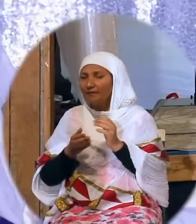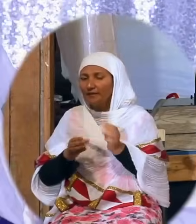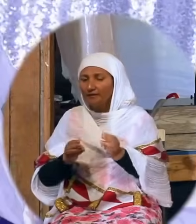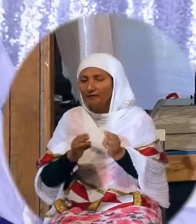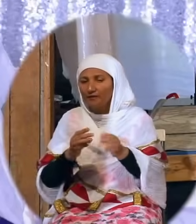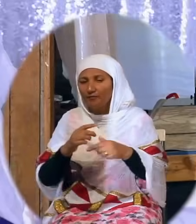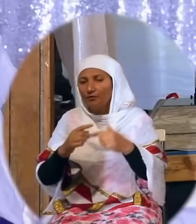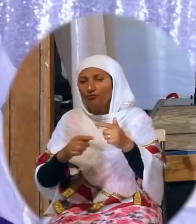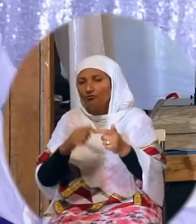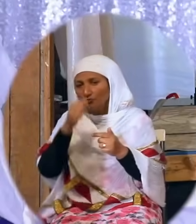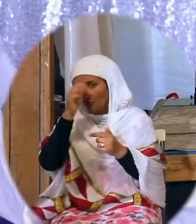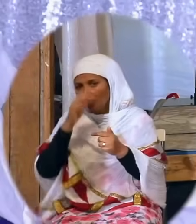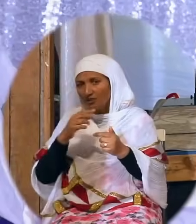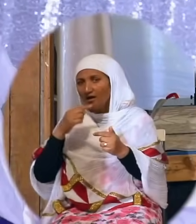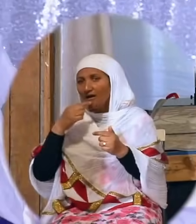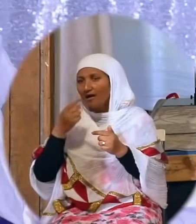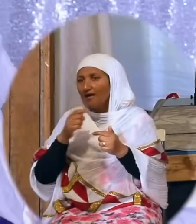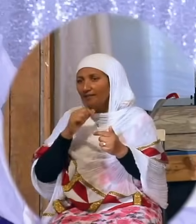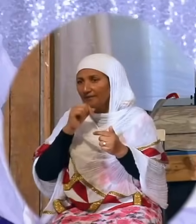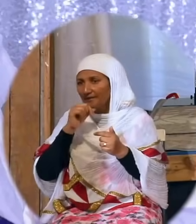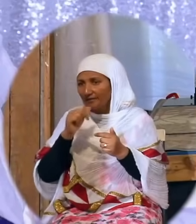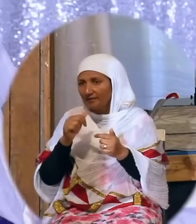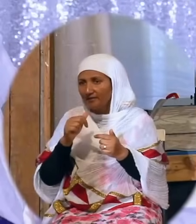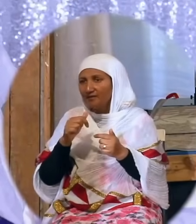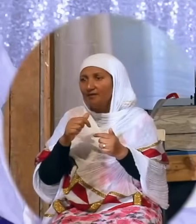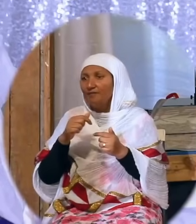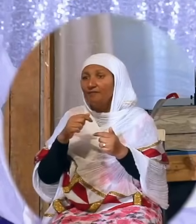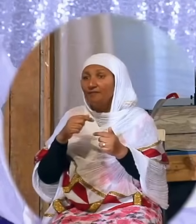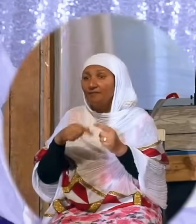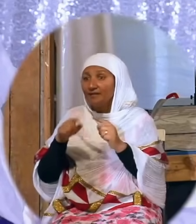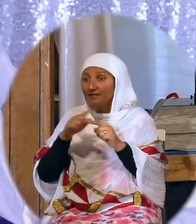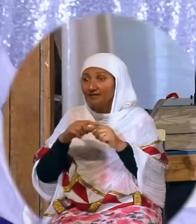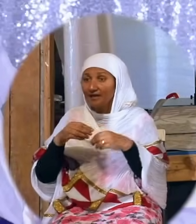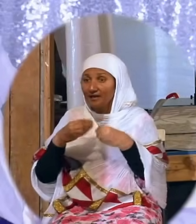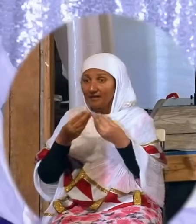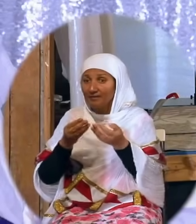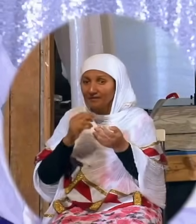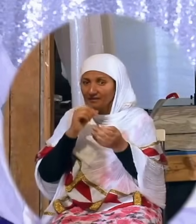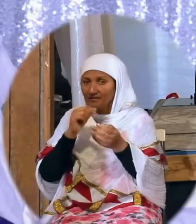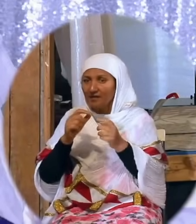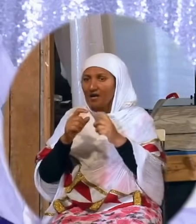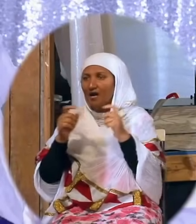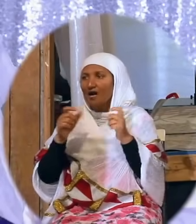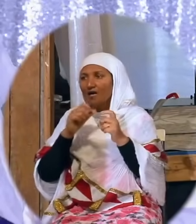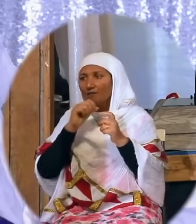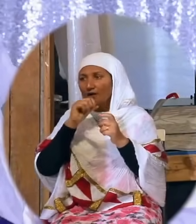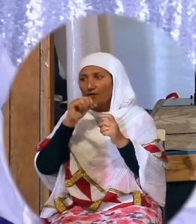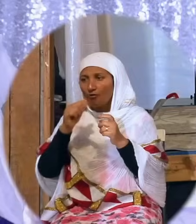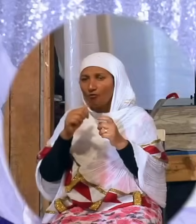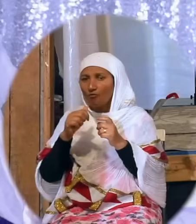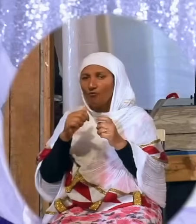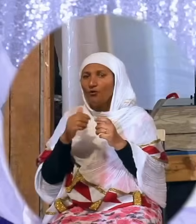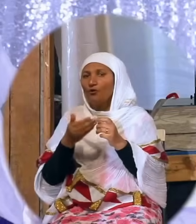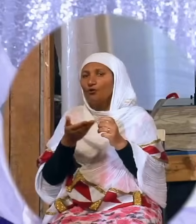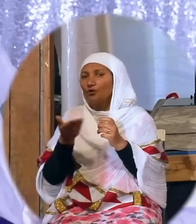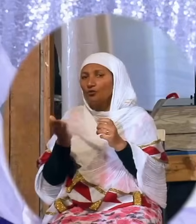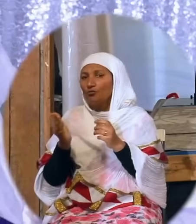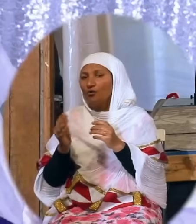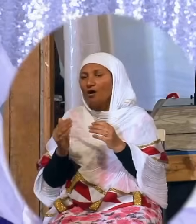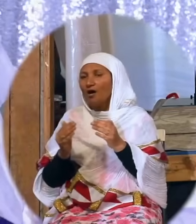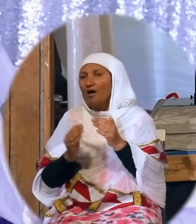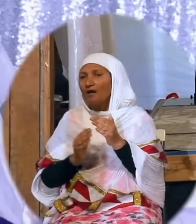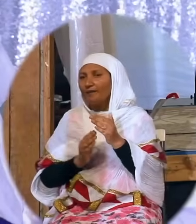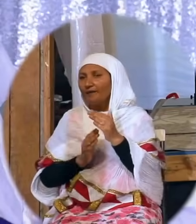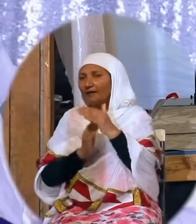እኮ አለመንገር መልስ አለመስጠት አለመቃወም ሲቻለ ለማስቆም ነገሩን አለመከላከል